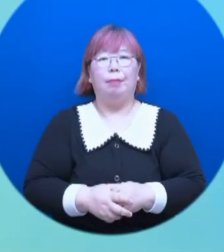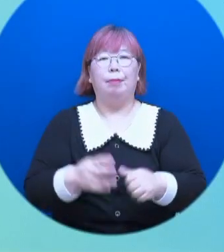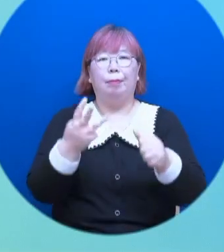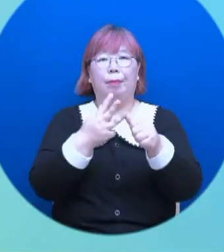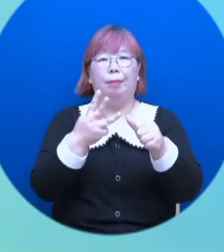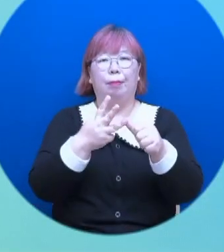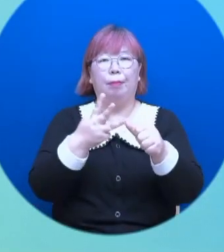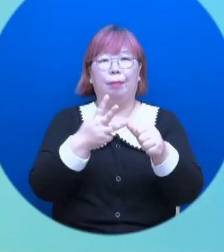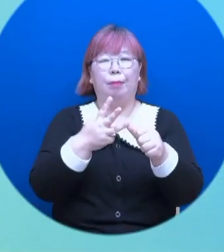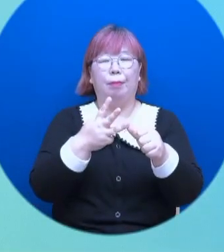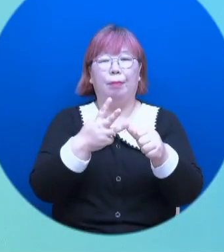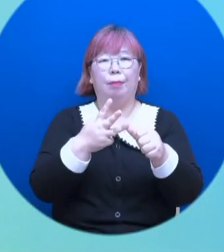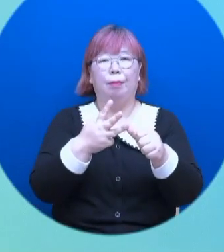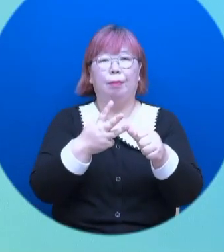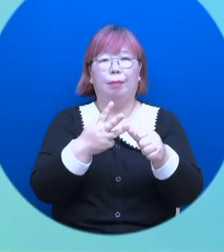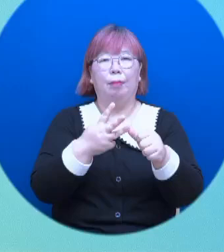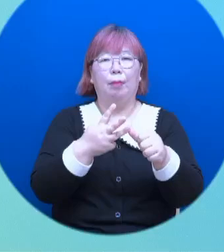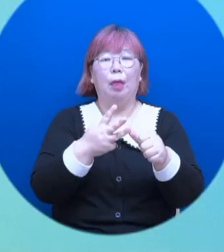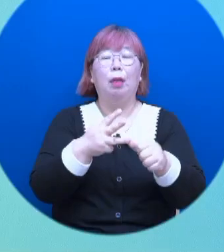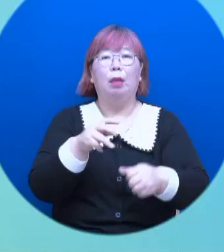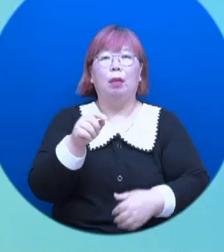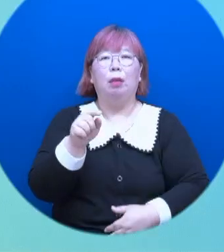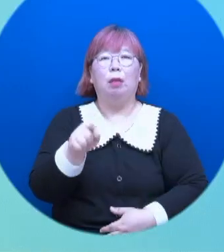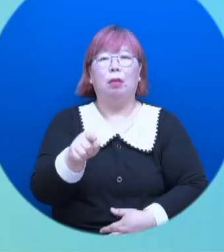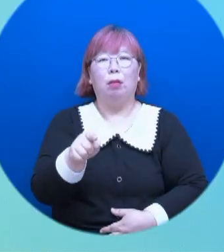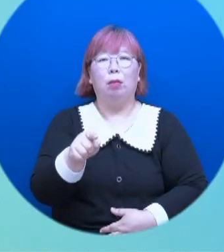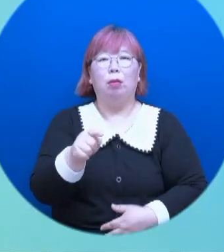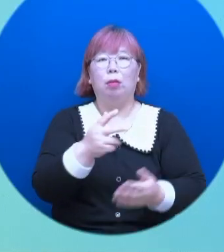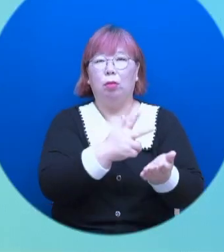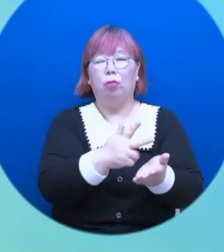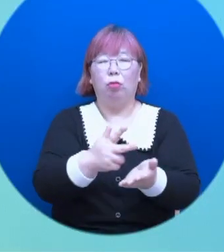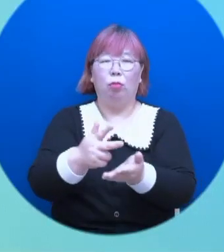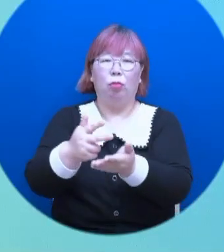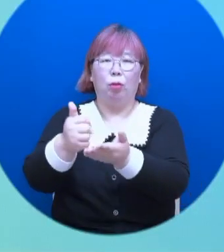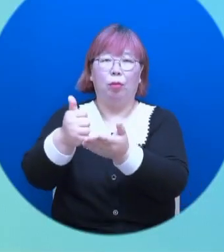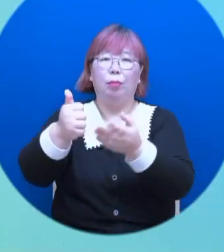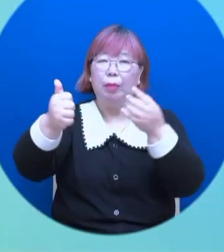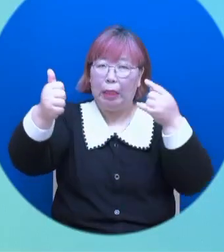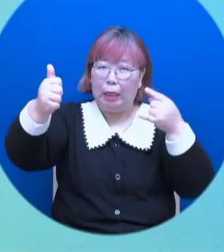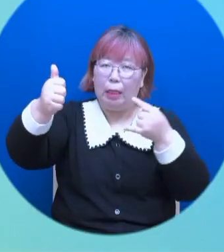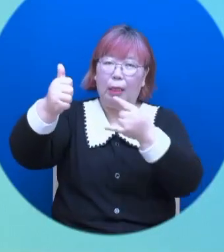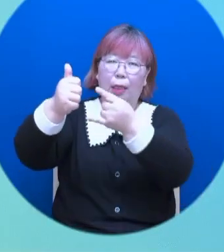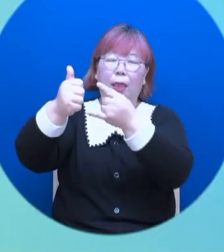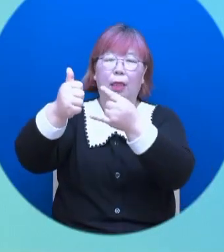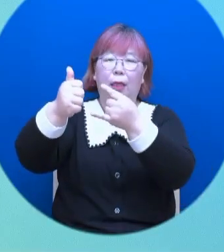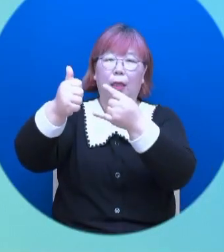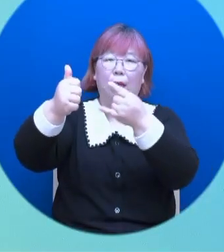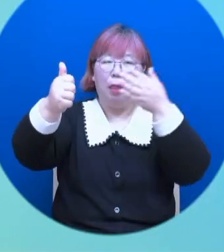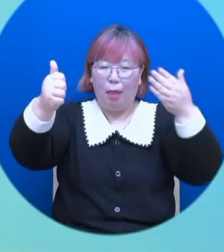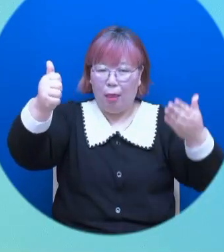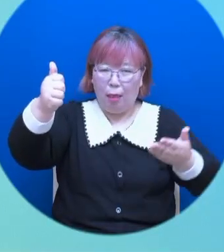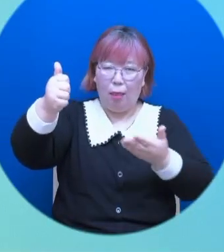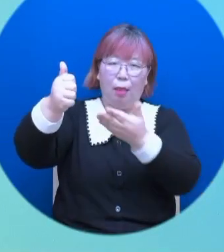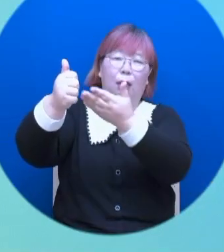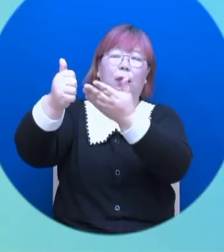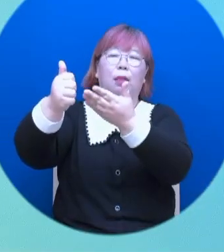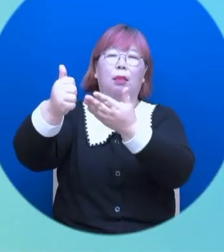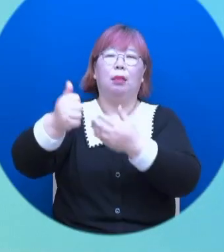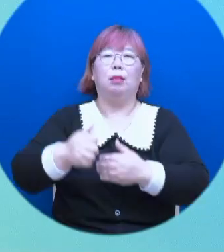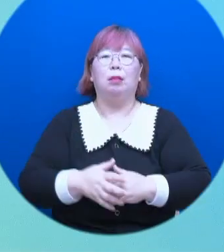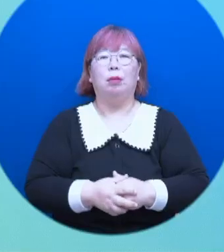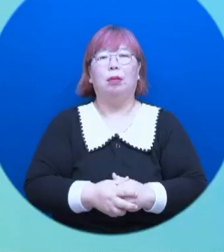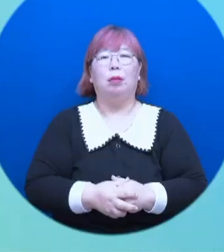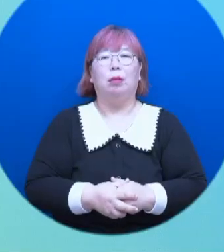번째, 그것을 주님께 기꺼이 드리는 것입니다.